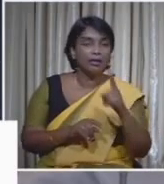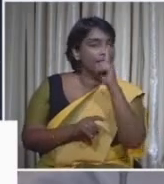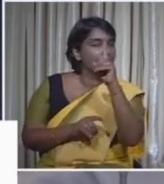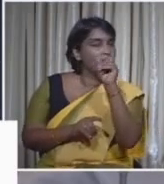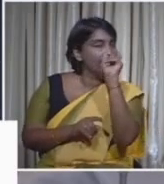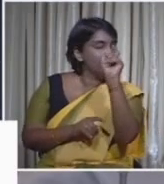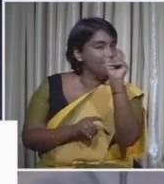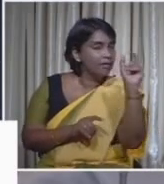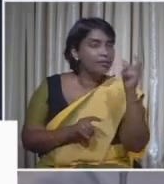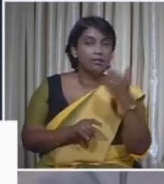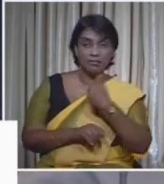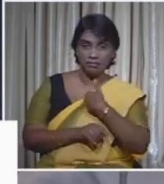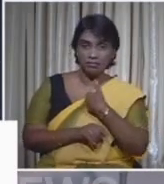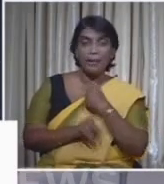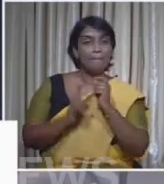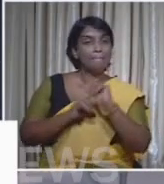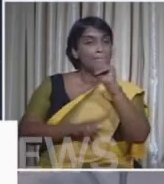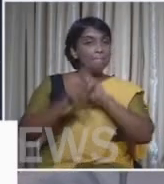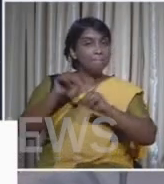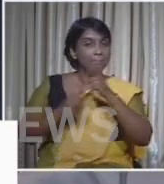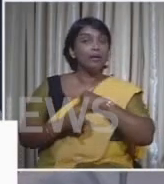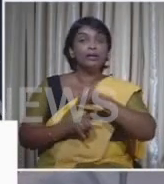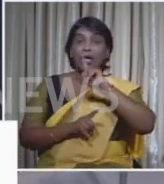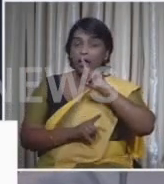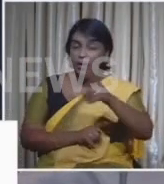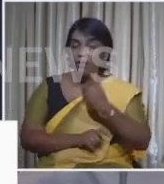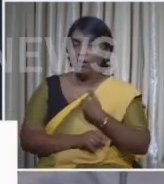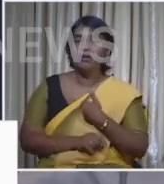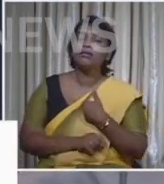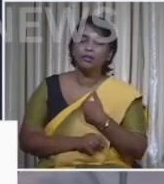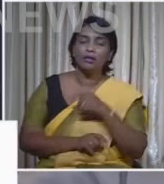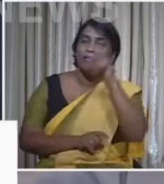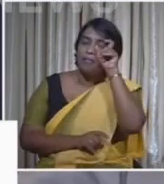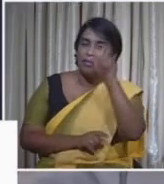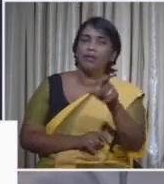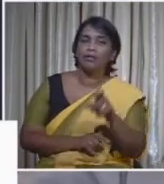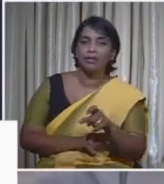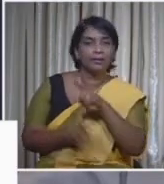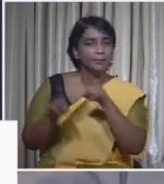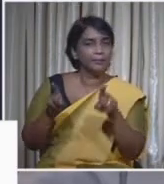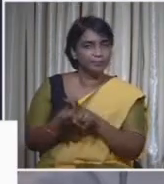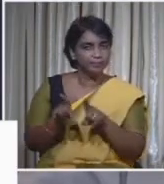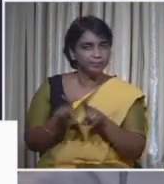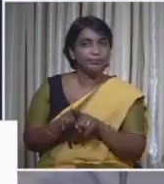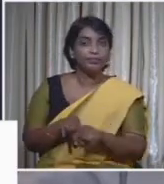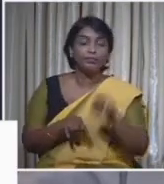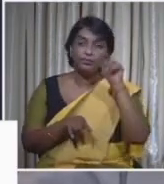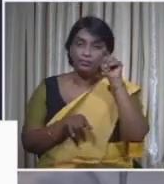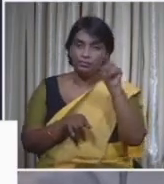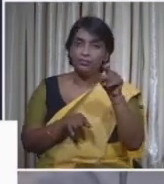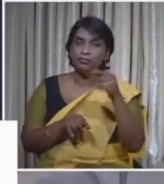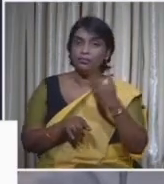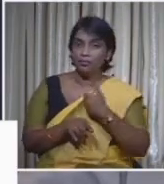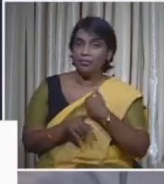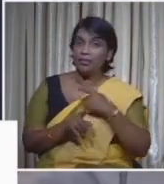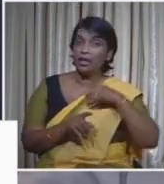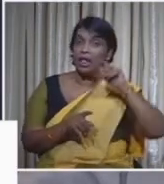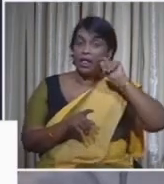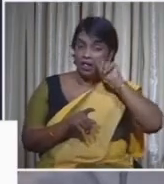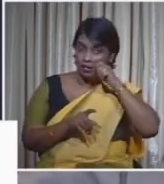වචනයක් හෝ මම පාර්ලිමේන්තුවේ ප්‍රකාශ කර ඇද්දයි විමසා බලන්න. ඒ වගේම ඔබතුමා මාගේ පියතුමා